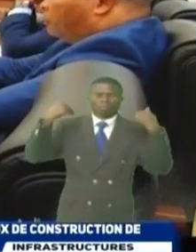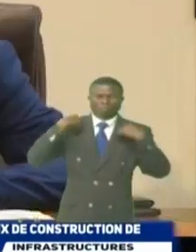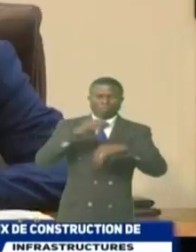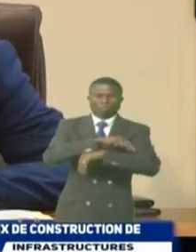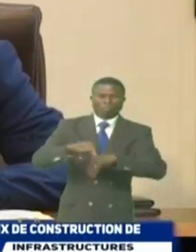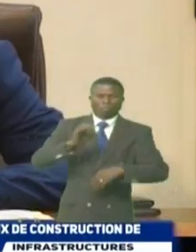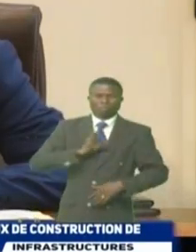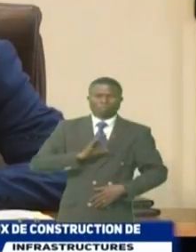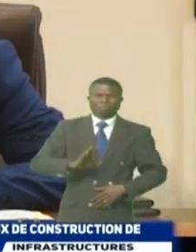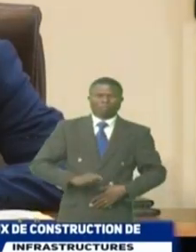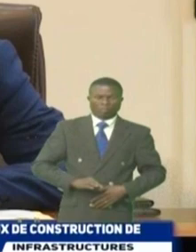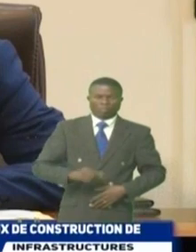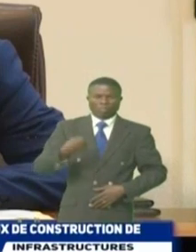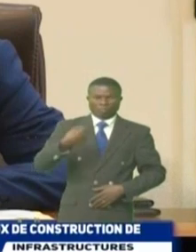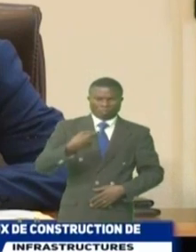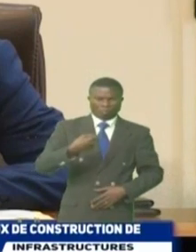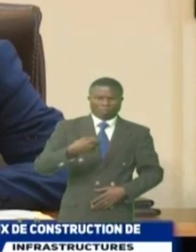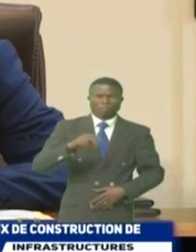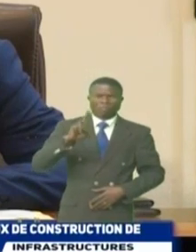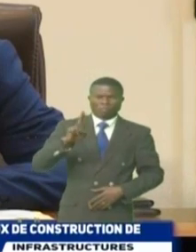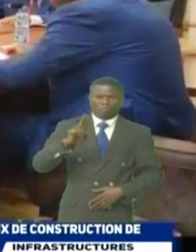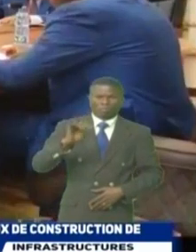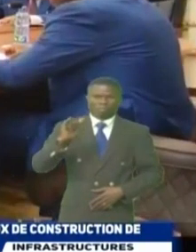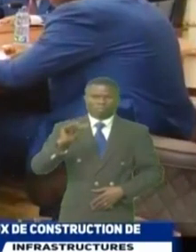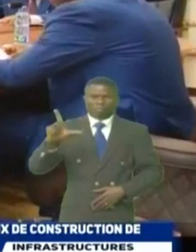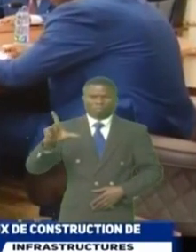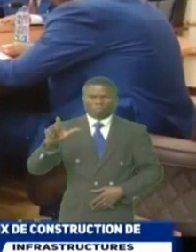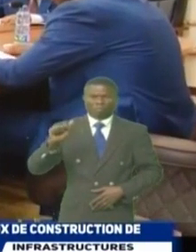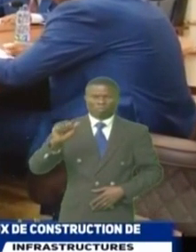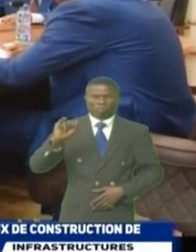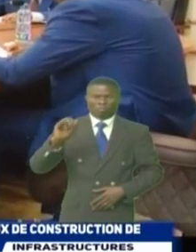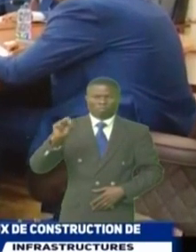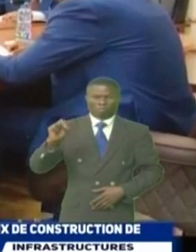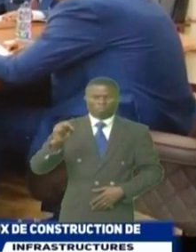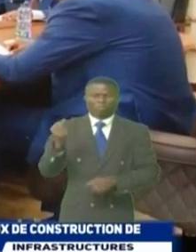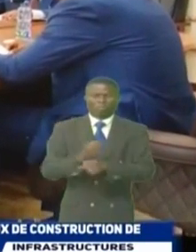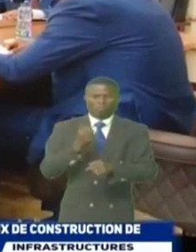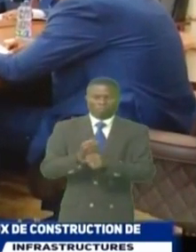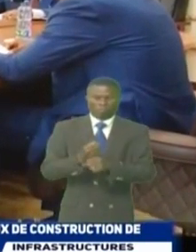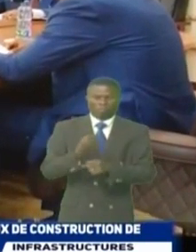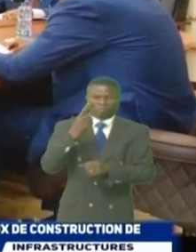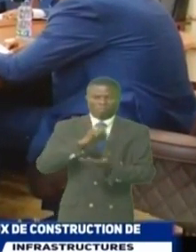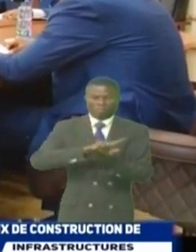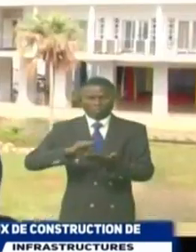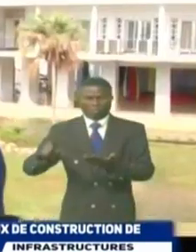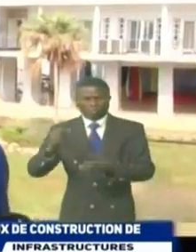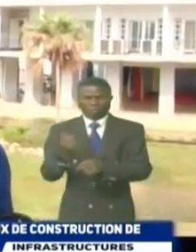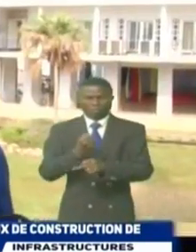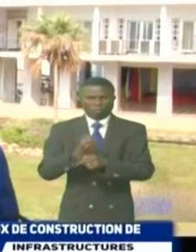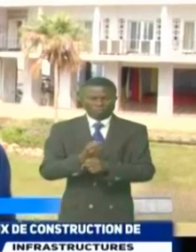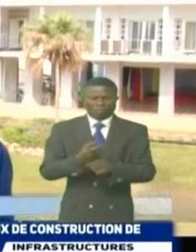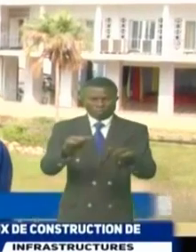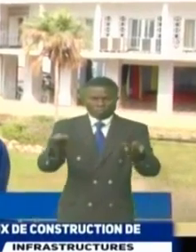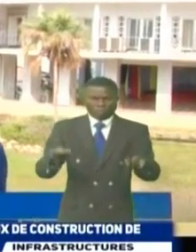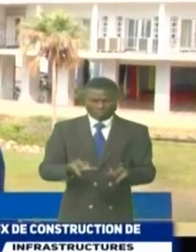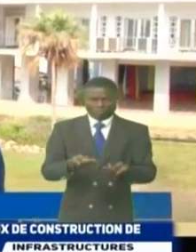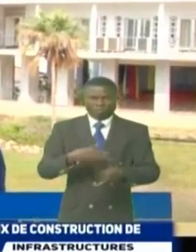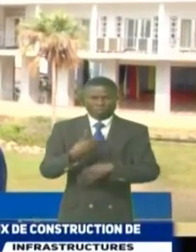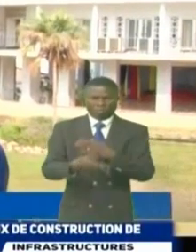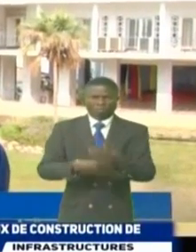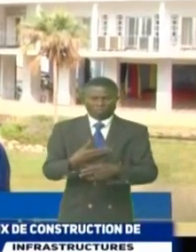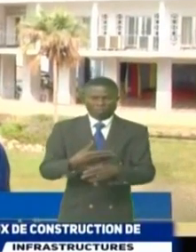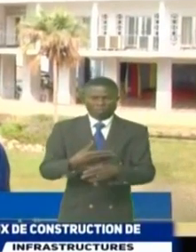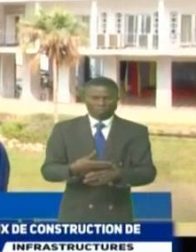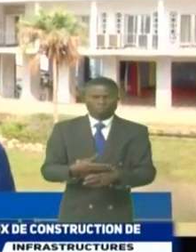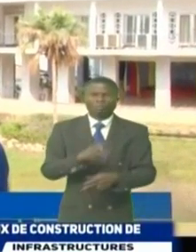l'État, Guylain Yembo-Guiza, au cours d'une séance de travail de plus d'une heure. Nous sommes contents parce que les travaux sur le terrain se font et c'est